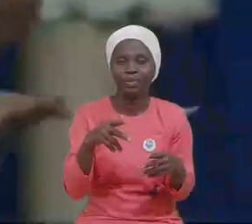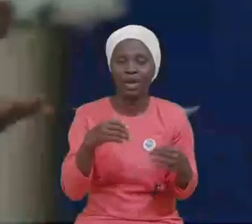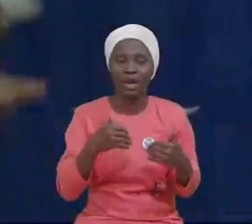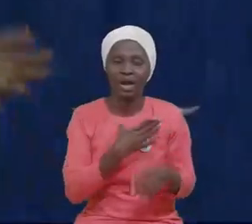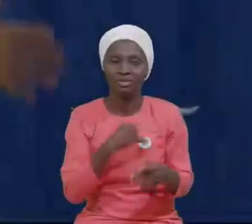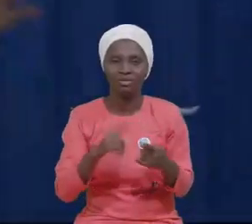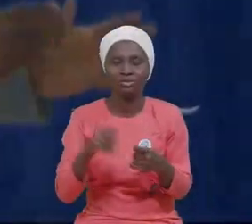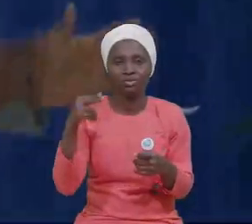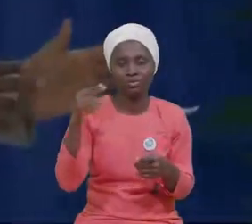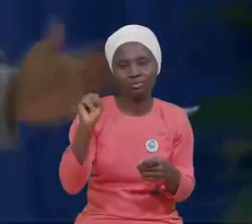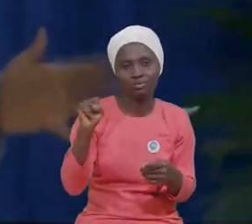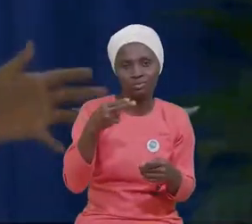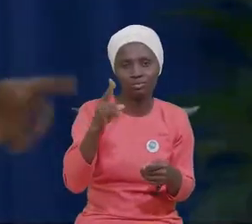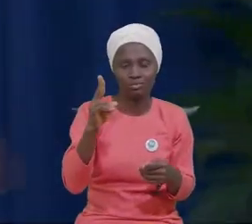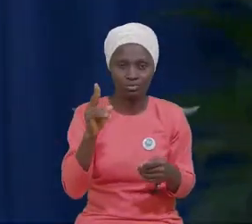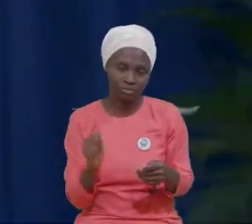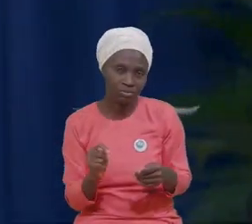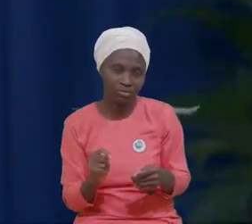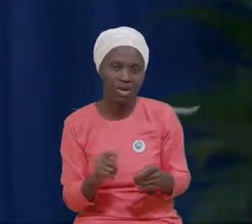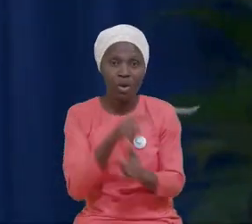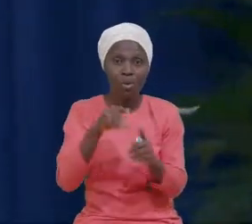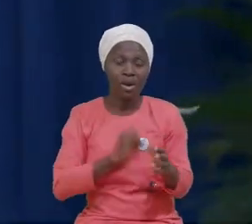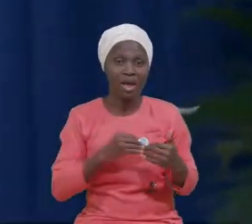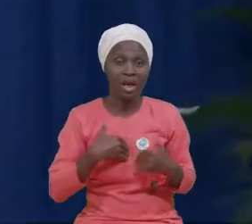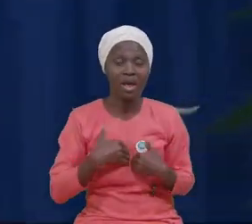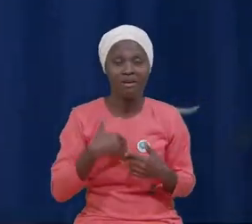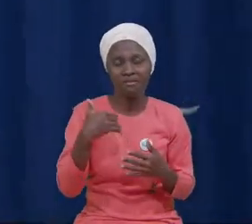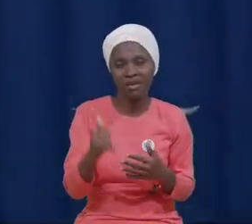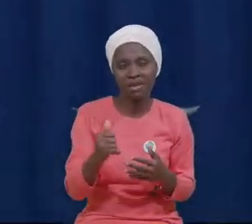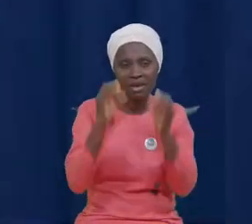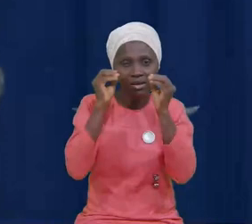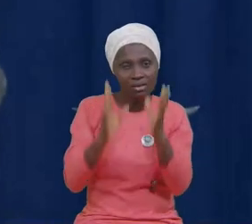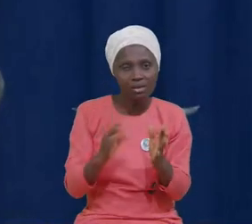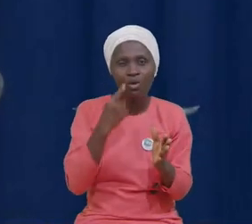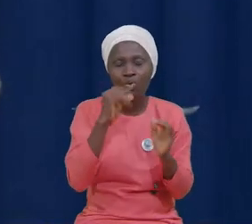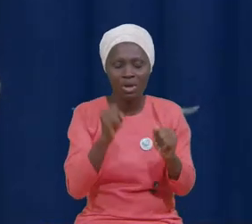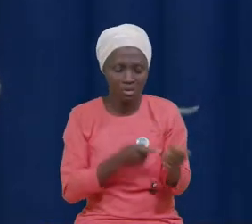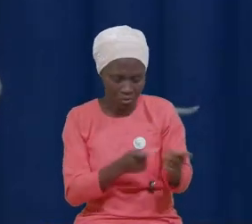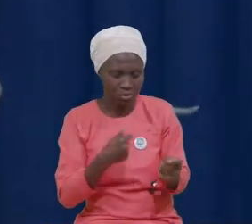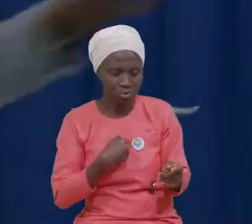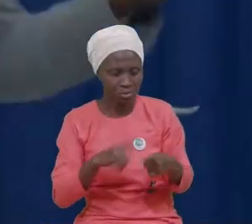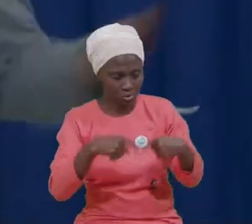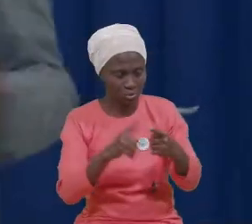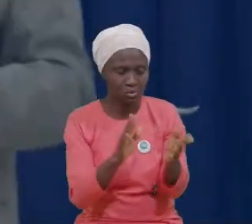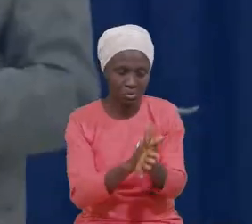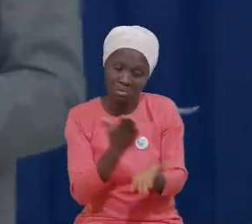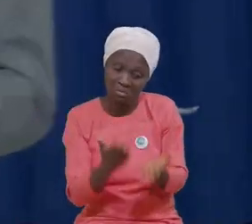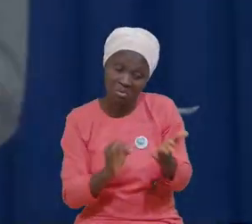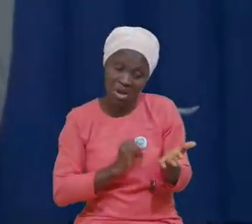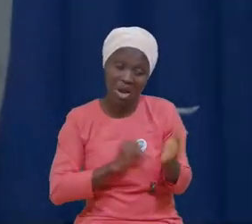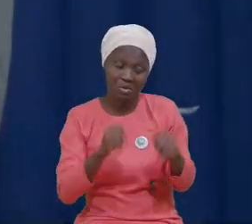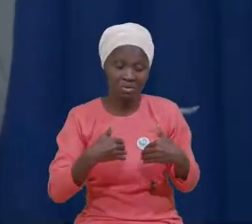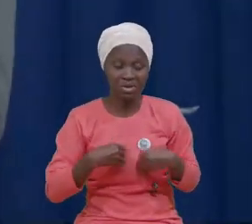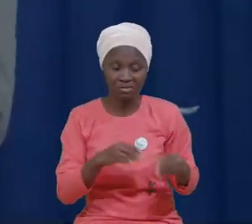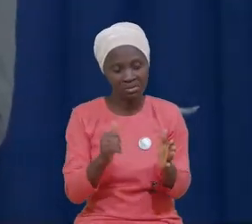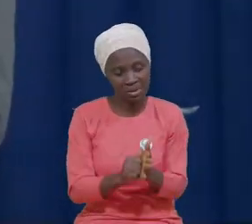j'avais un enseignant, quand j'avais un dirigeant, quand j'avais quelqu'un qui pouvait me contrôler, j'aurais pu le faire.